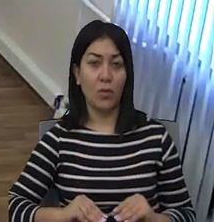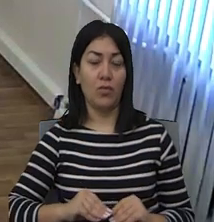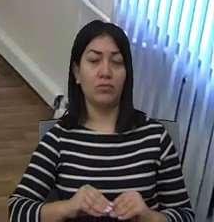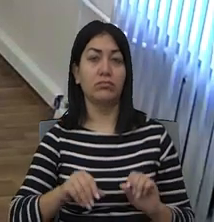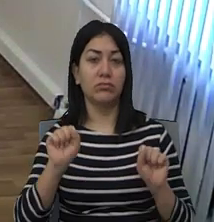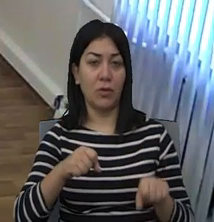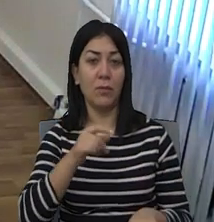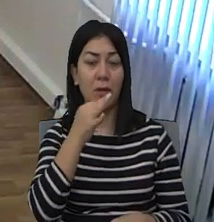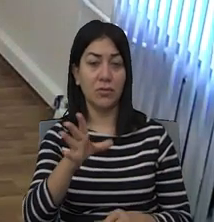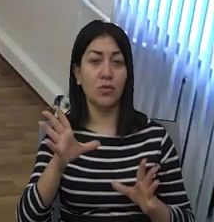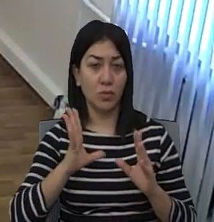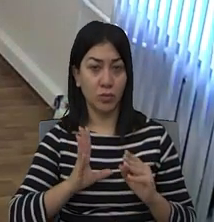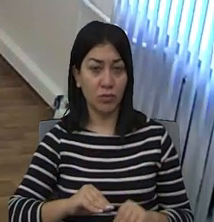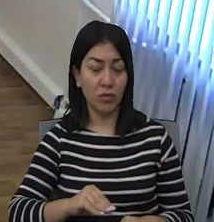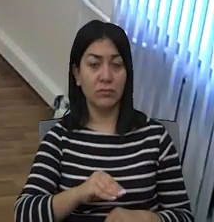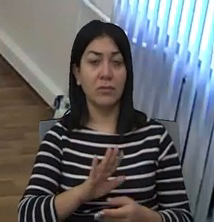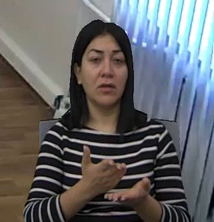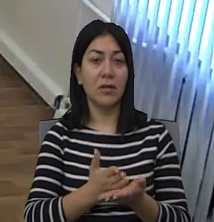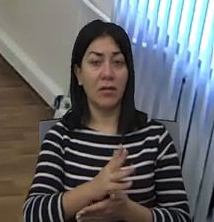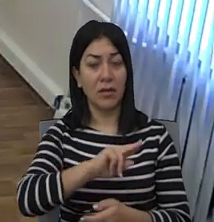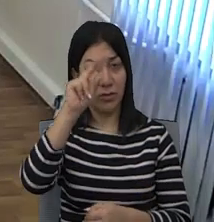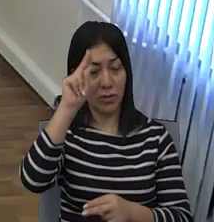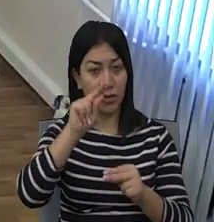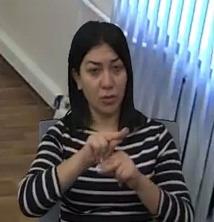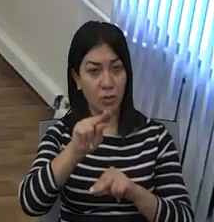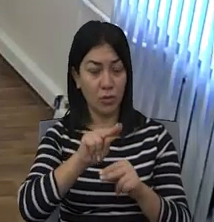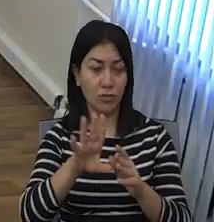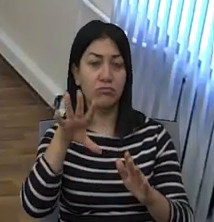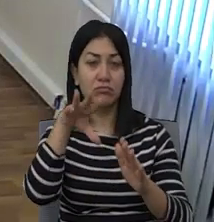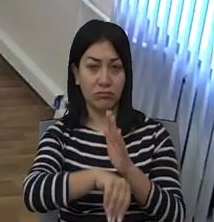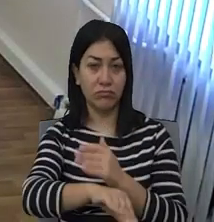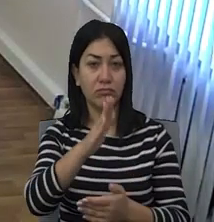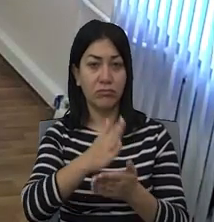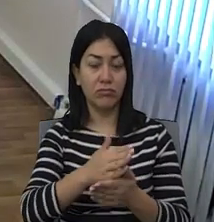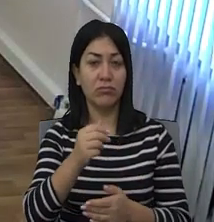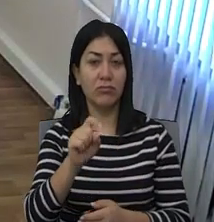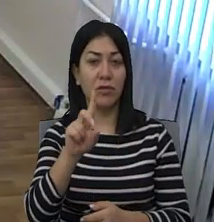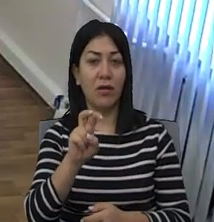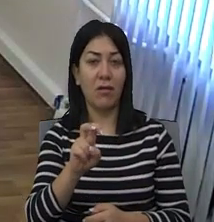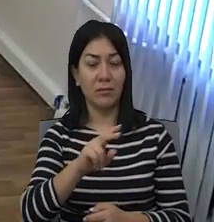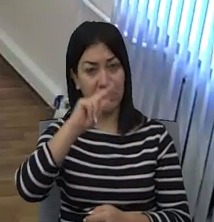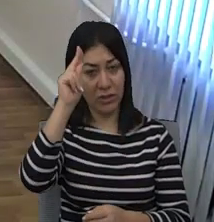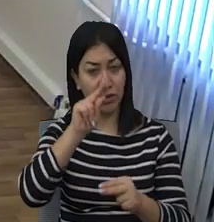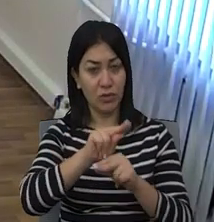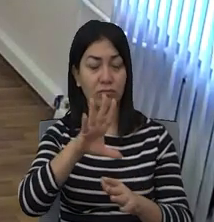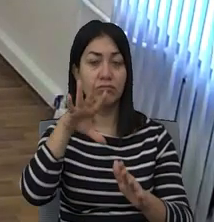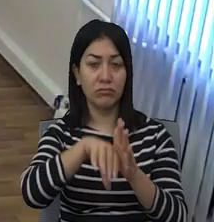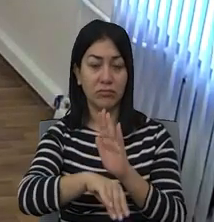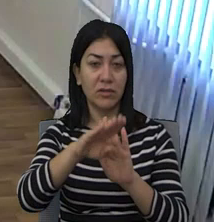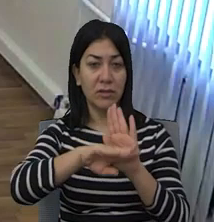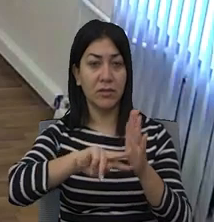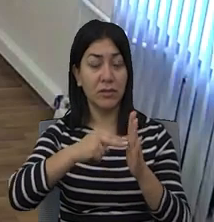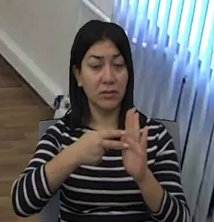այն փաստը, որ քաղաքական կրթությունը եւս ներառվել է քաղաքացիական կրթությունը եւս ներառվել է այս ծրագրում, նպատակ